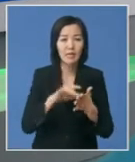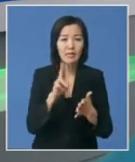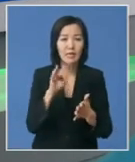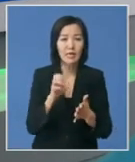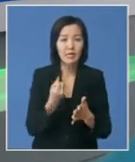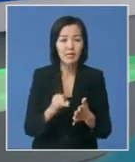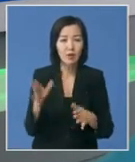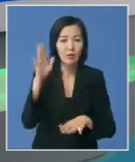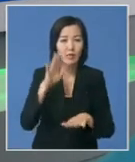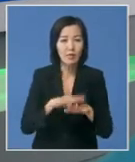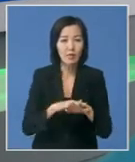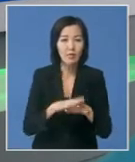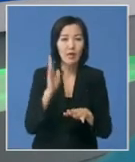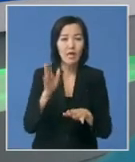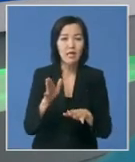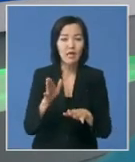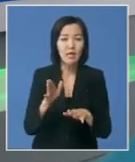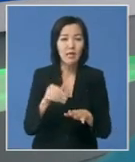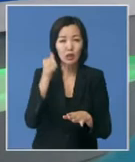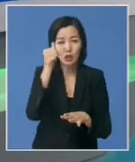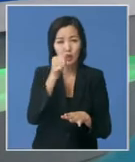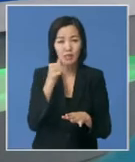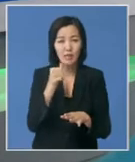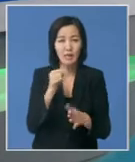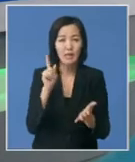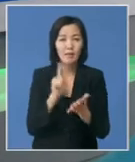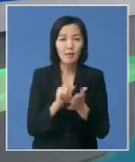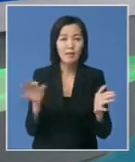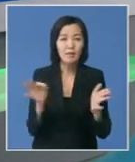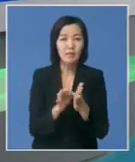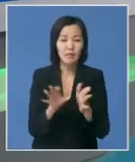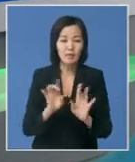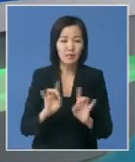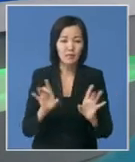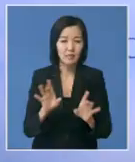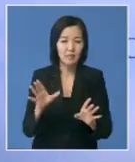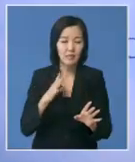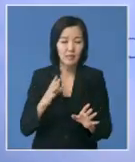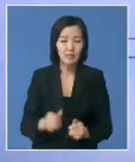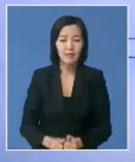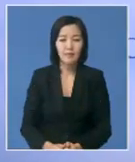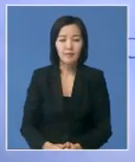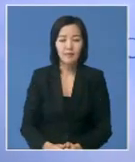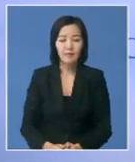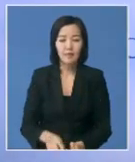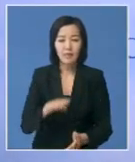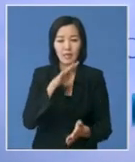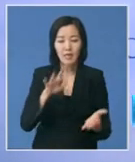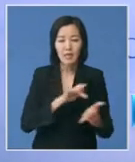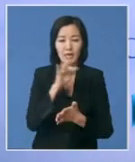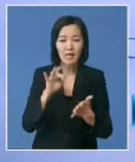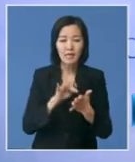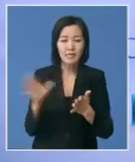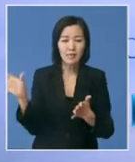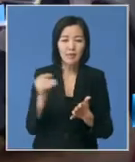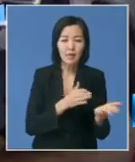ауданы әкімдерінің алдағы жылғы қойған мақсат міндеттерін тыңдады. Тілші тарқатсын. Текелі қаласында барлық